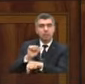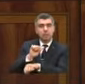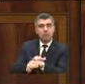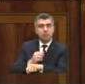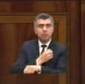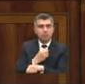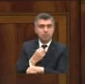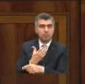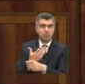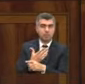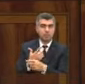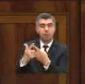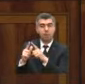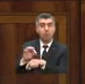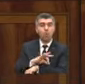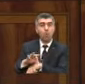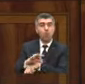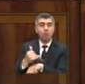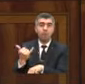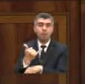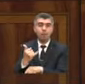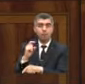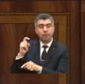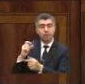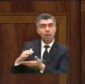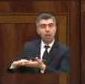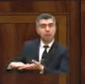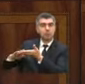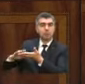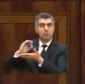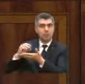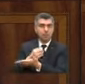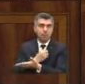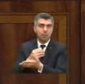إصلاح الموارد البشرية وجميع المكونات الصحية ديال القطاع الصحي.